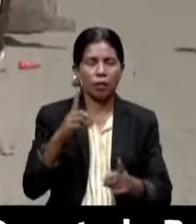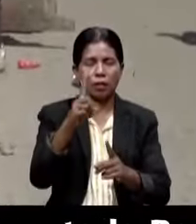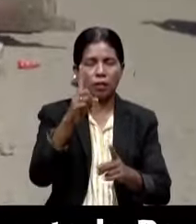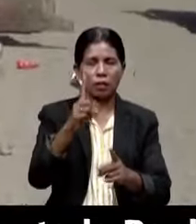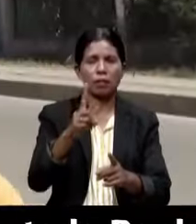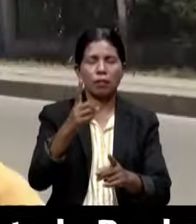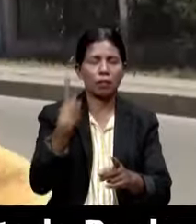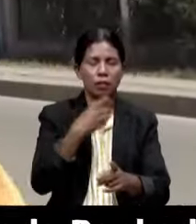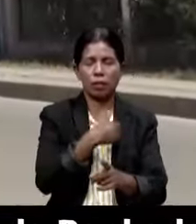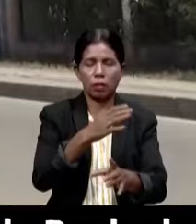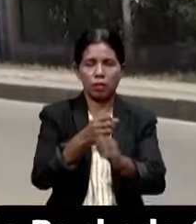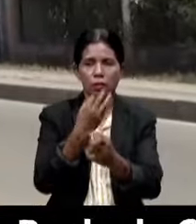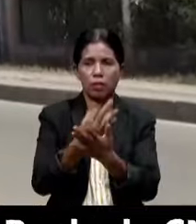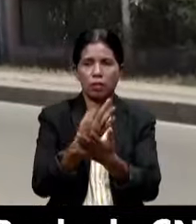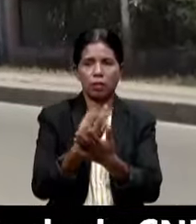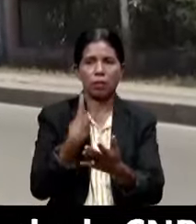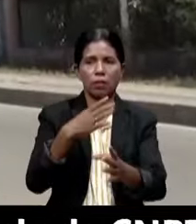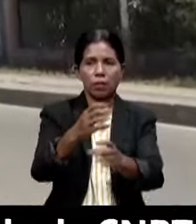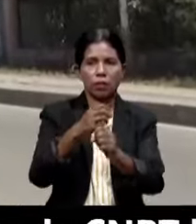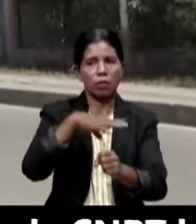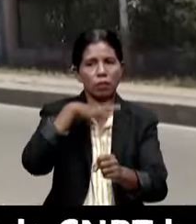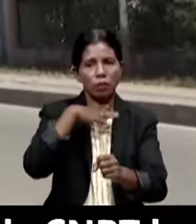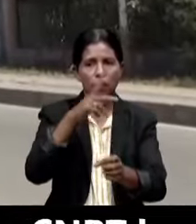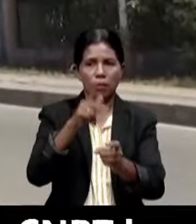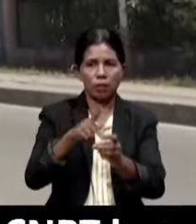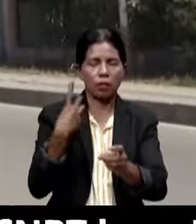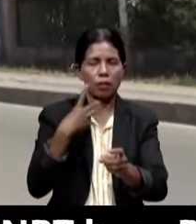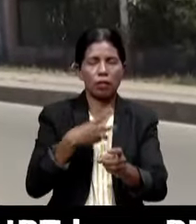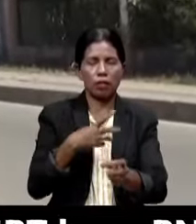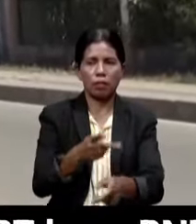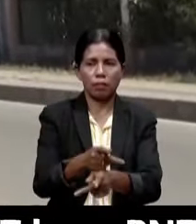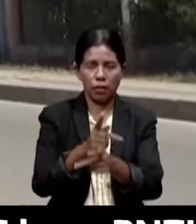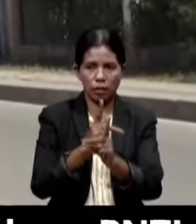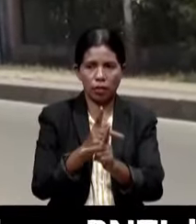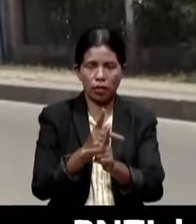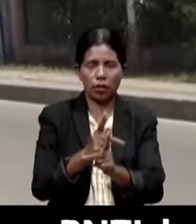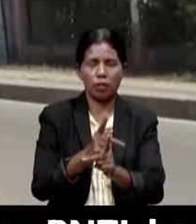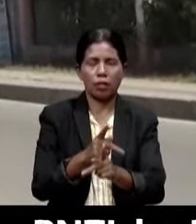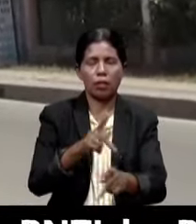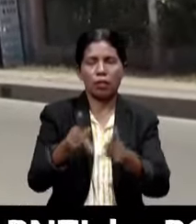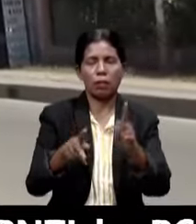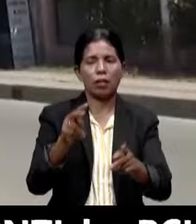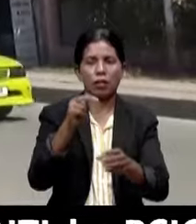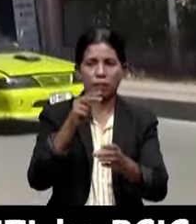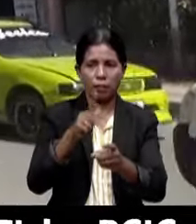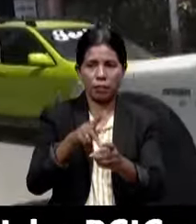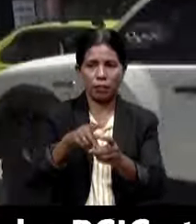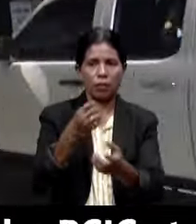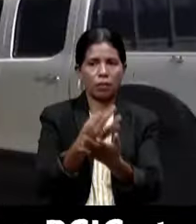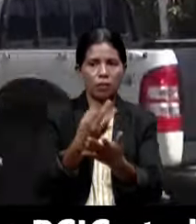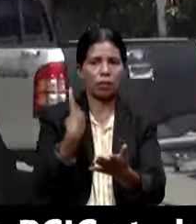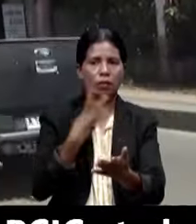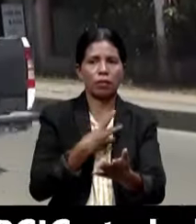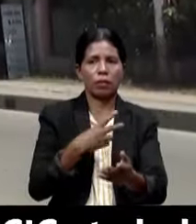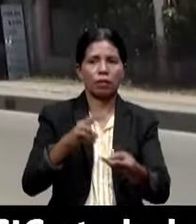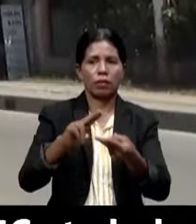mosa ikira mai tul fer na fati mina mo sita mai se debe mana kebe mina ita de kira osa lai te se debe le